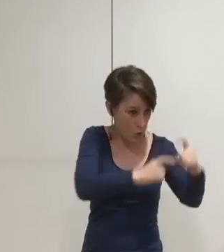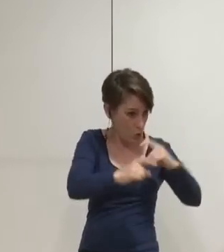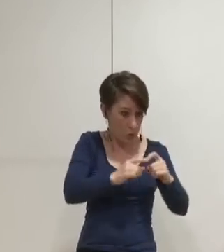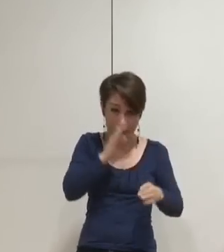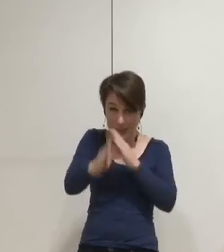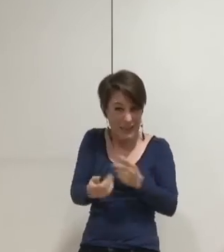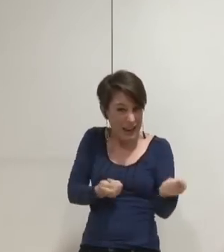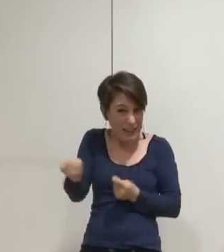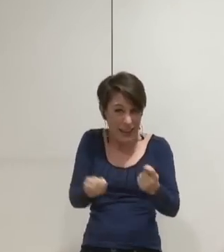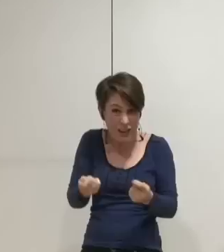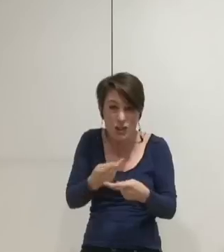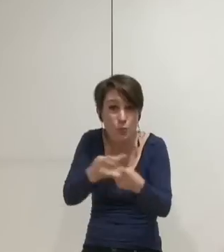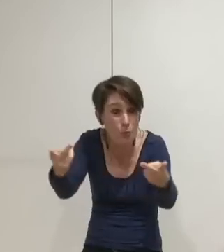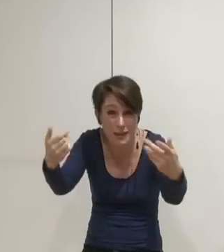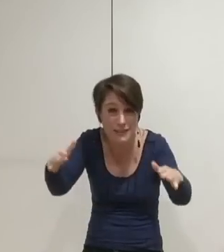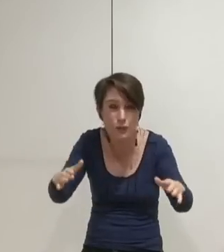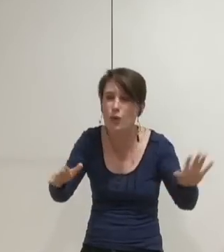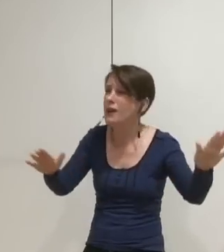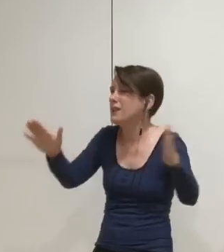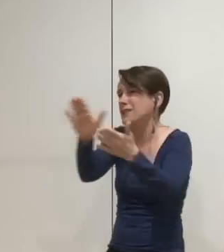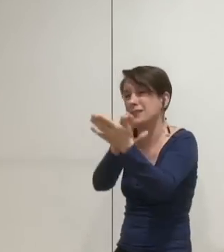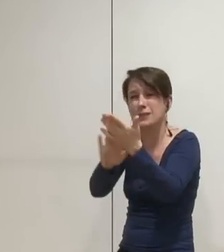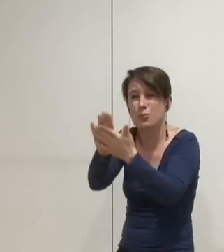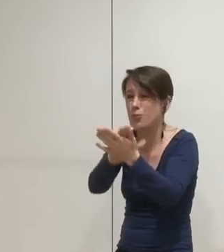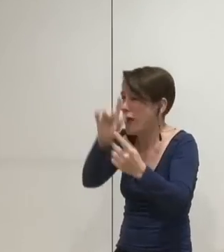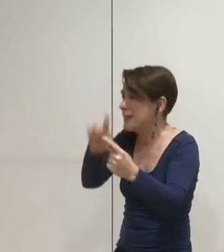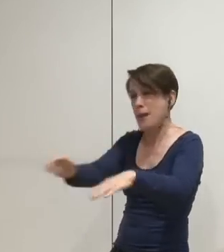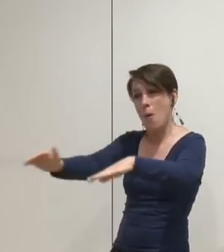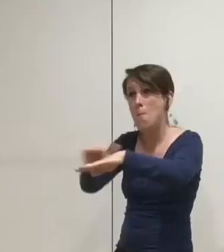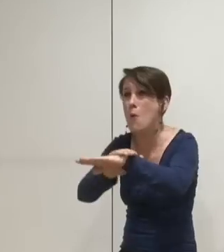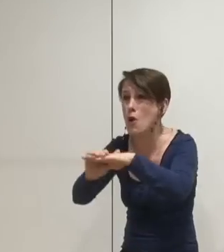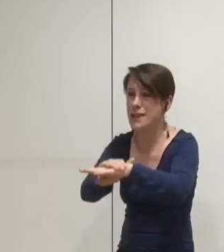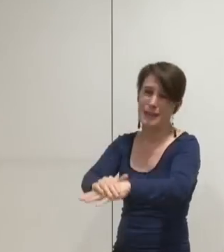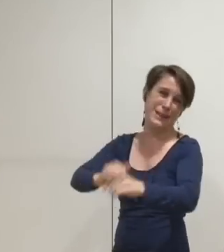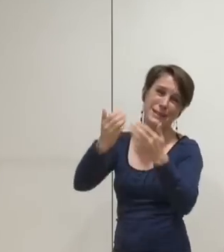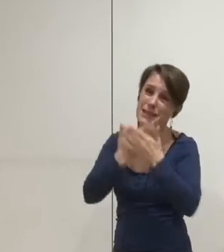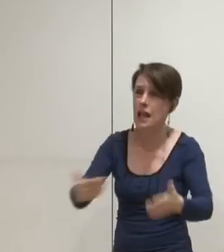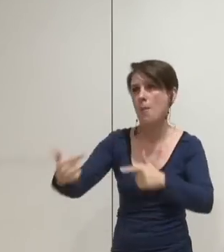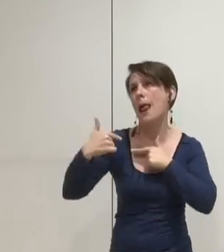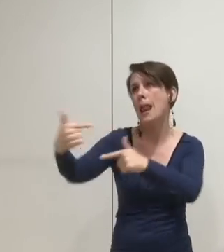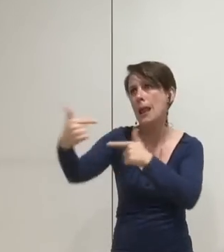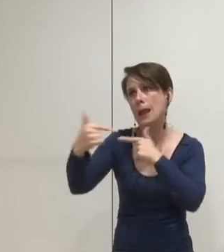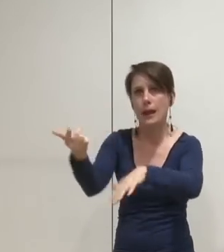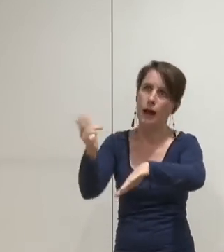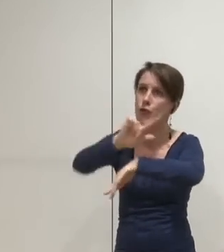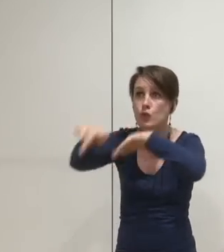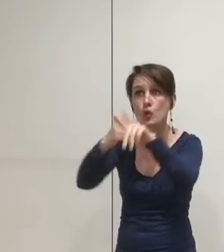question est simple question est totalement politique elle est simple et centrale et ça fa he que nous sommes sur ce débat le choix